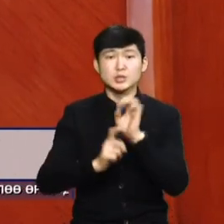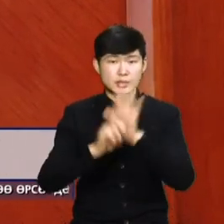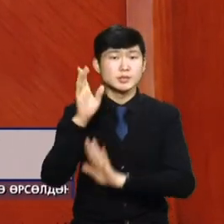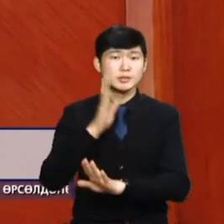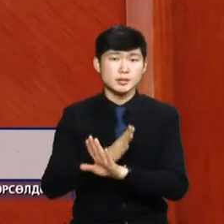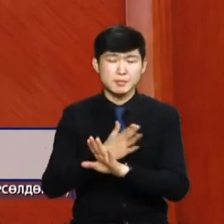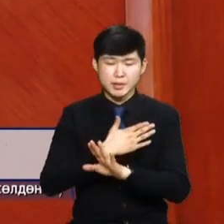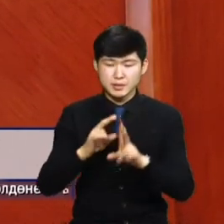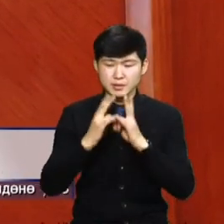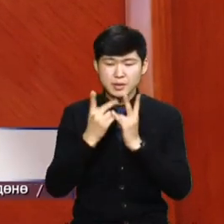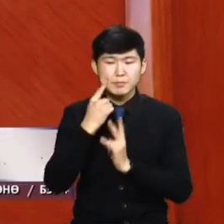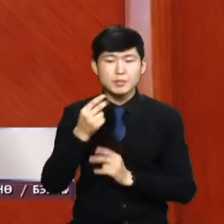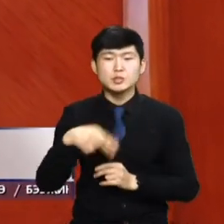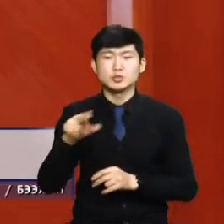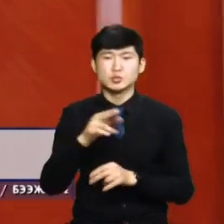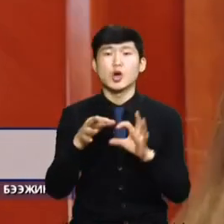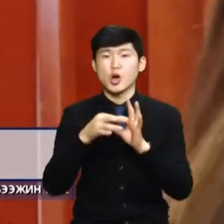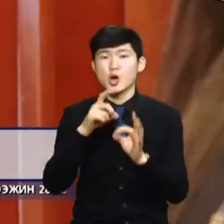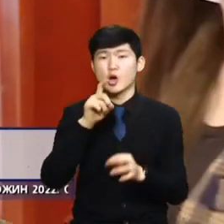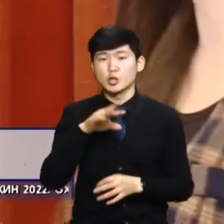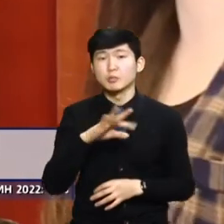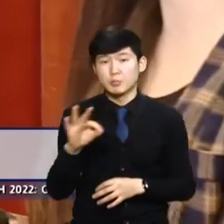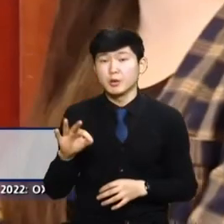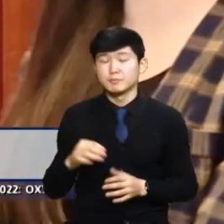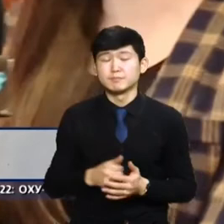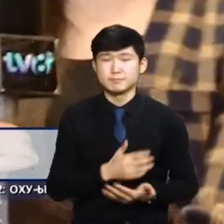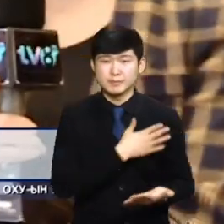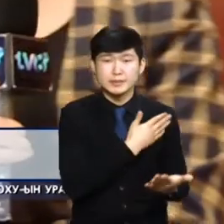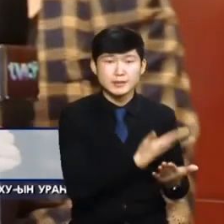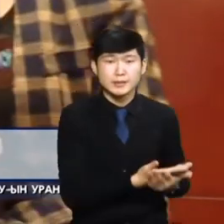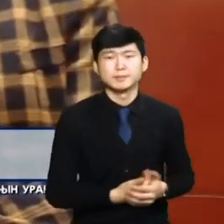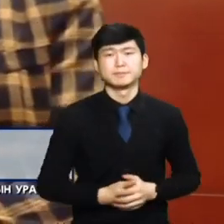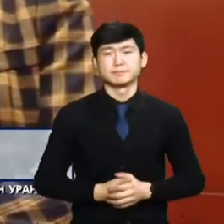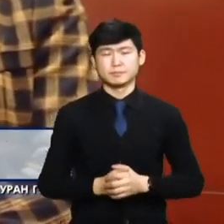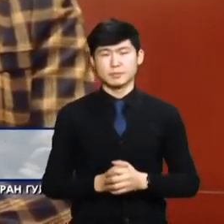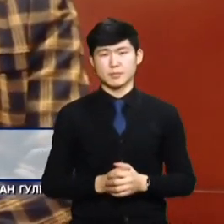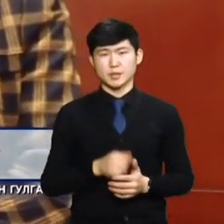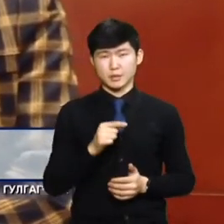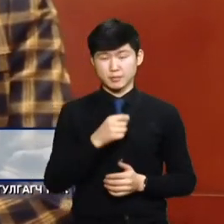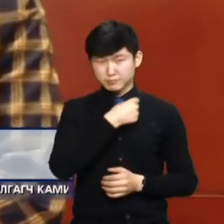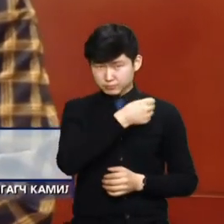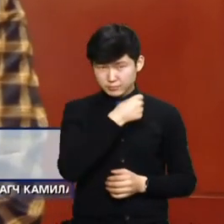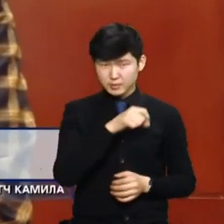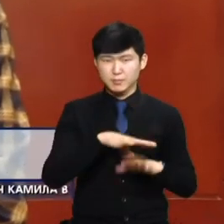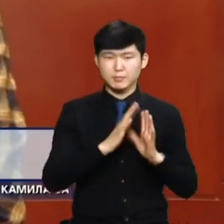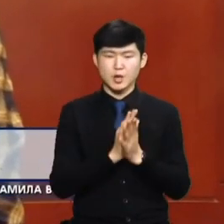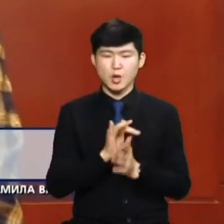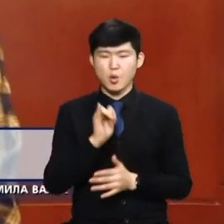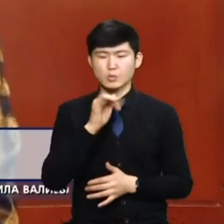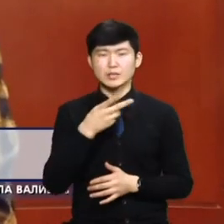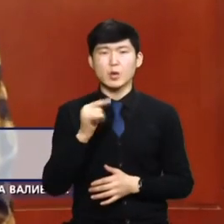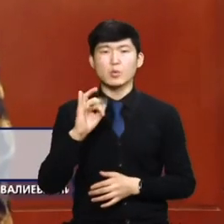манай нийгэмлэл Монголын эвтэрчтэй холбоо. Баярлалаа. За баярлалаа. За тэгэхээр тодорхойлог булангаар улсын хурлын мөгдцөг оролцлоо.